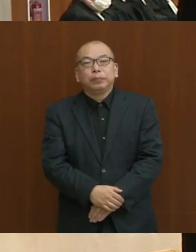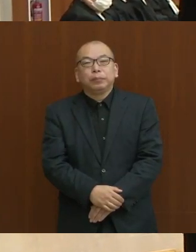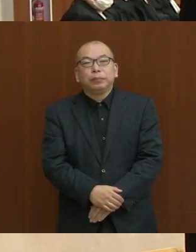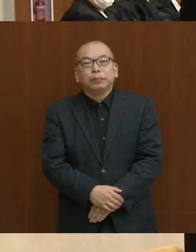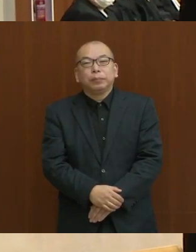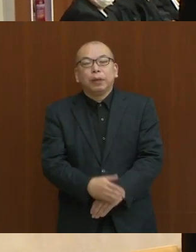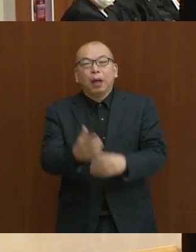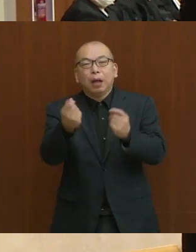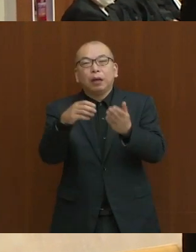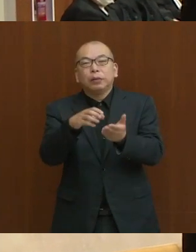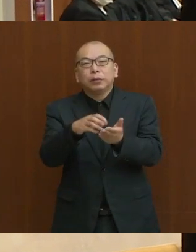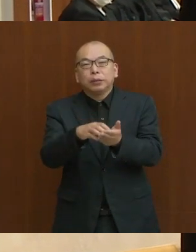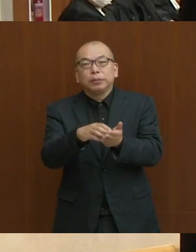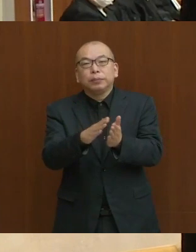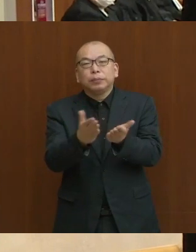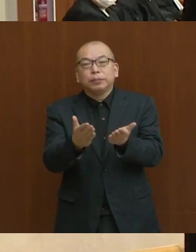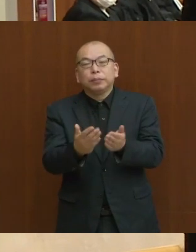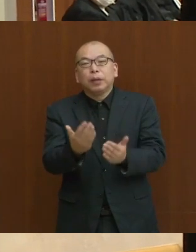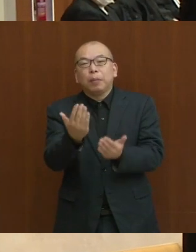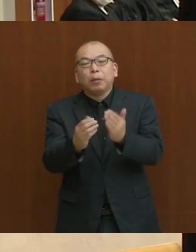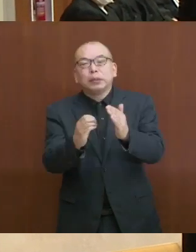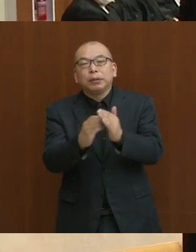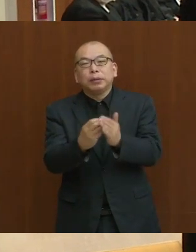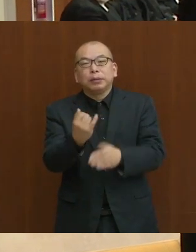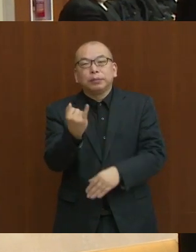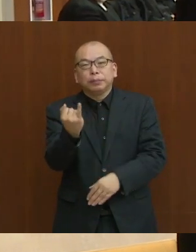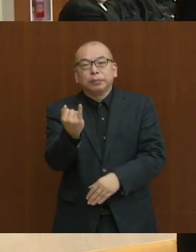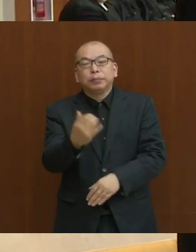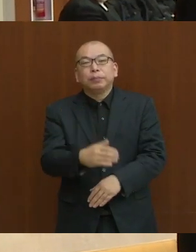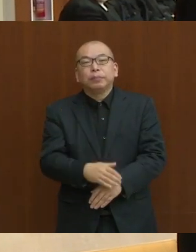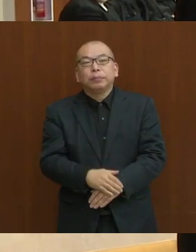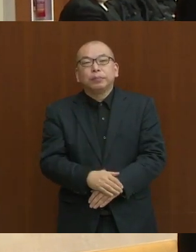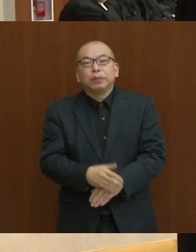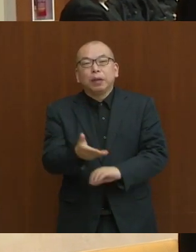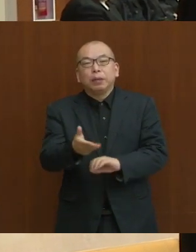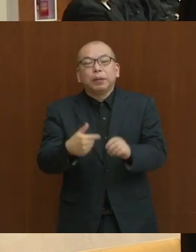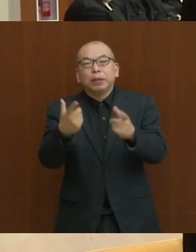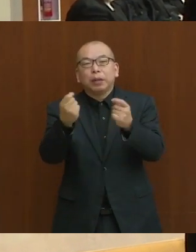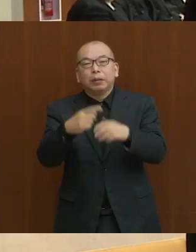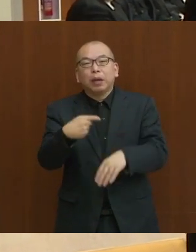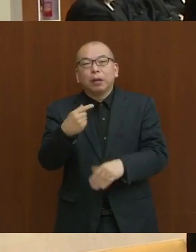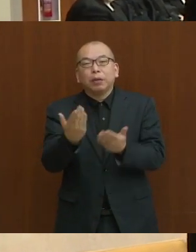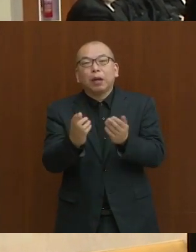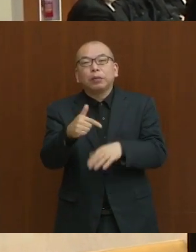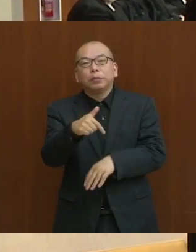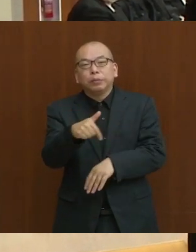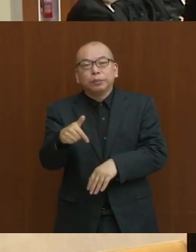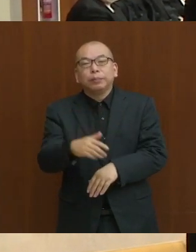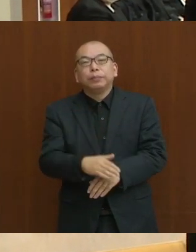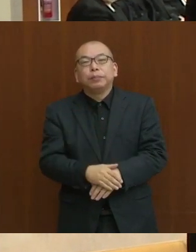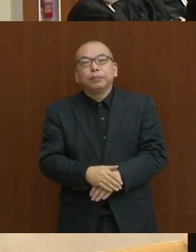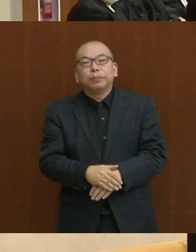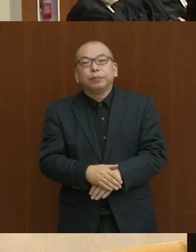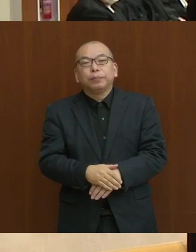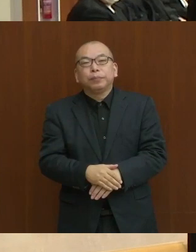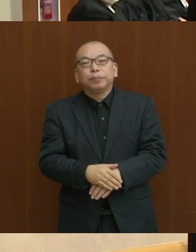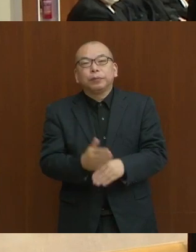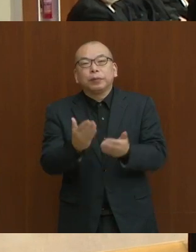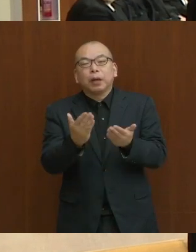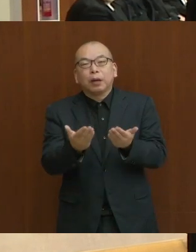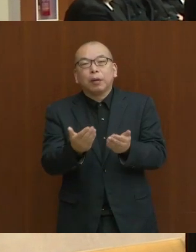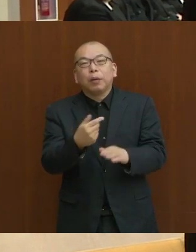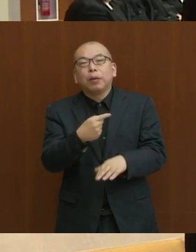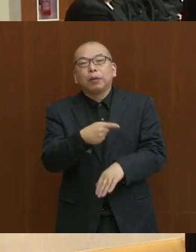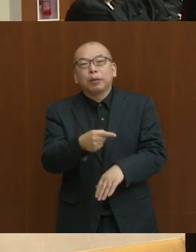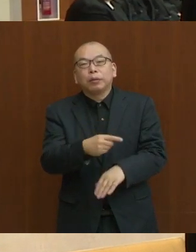い。学域森石桃香、島根大学教育学部学校教育課程